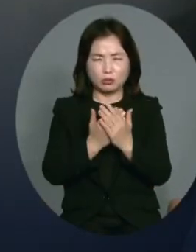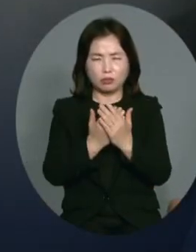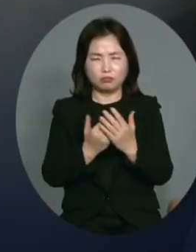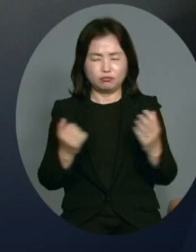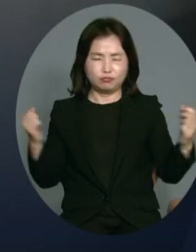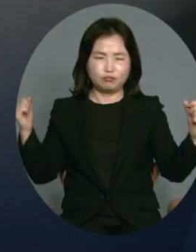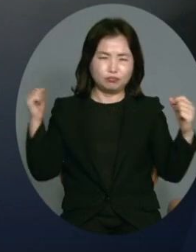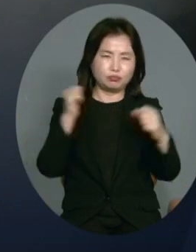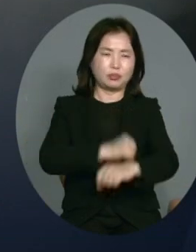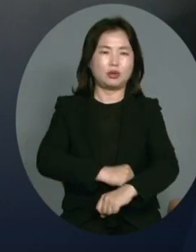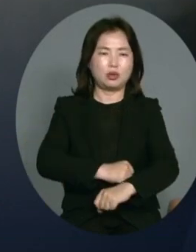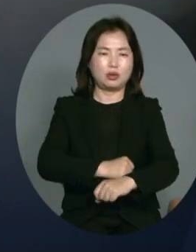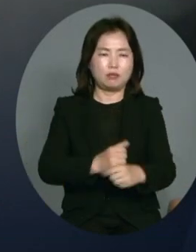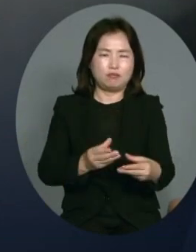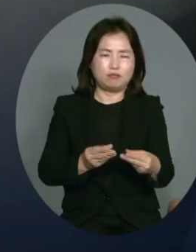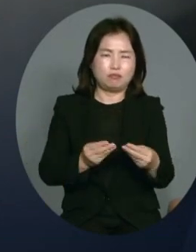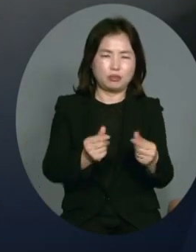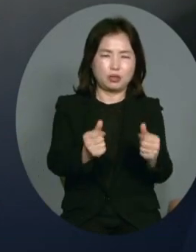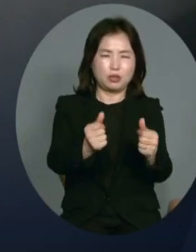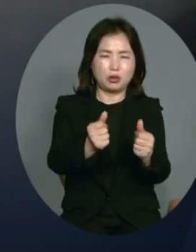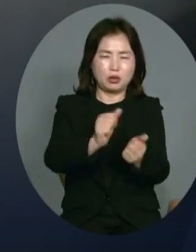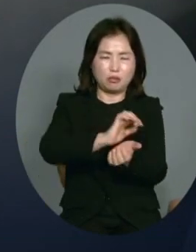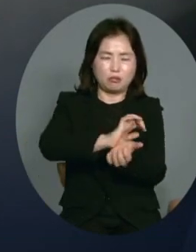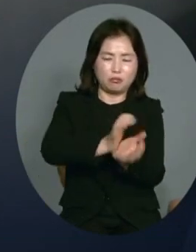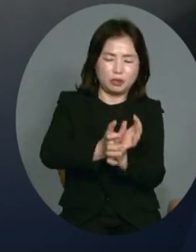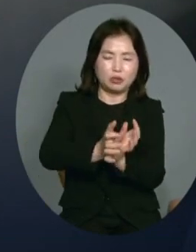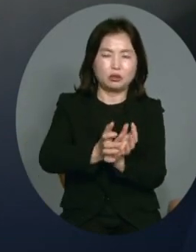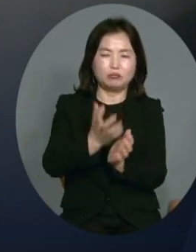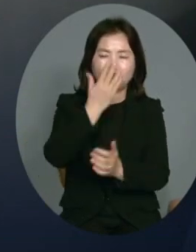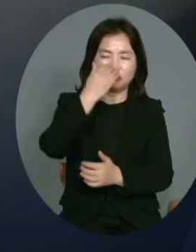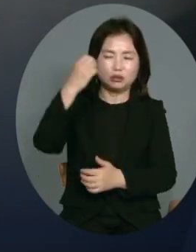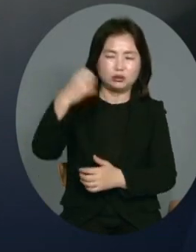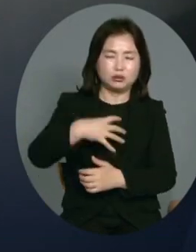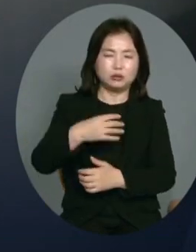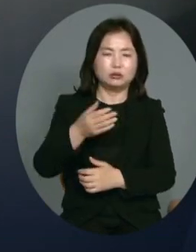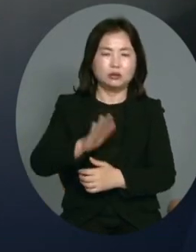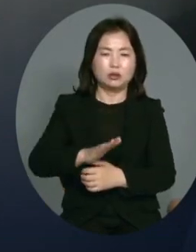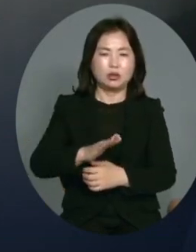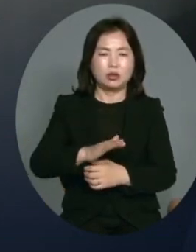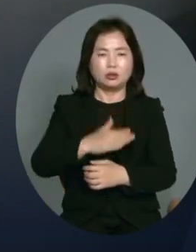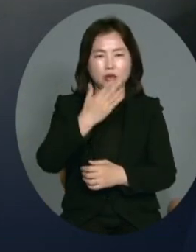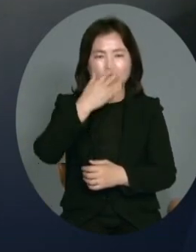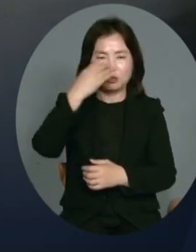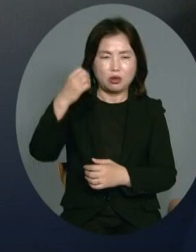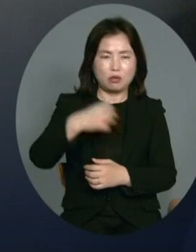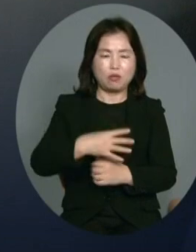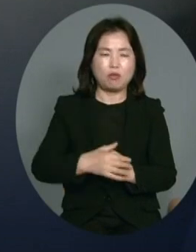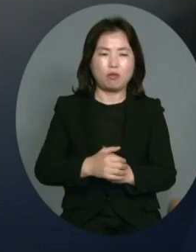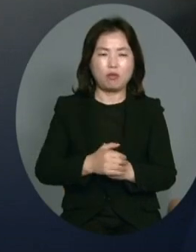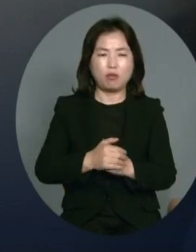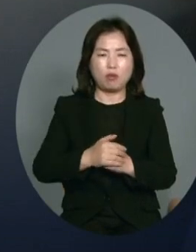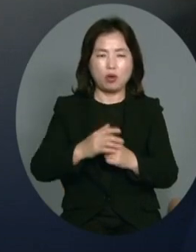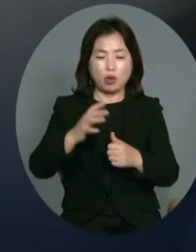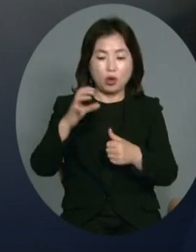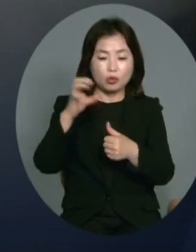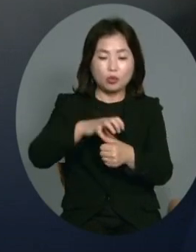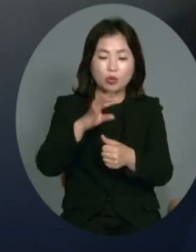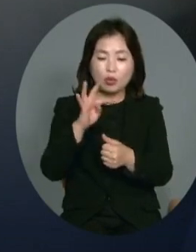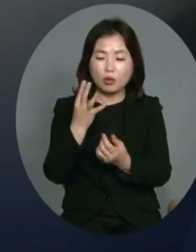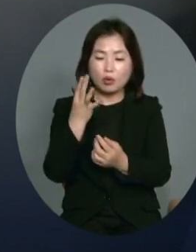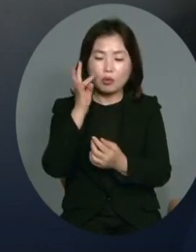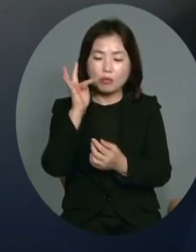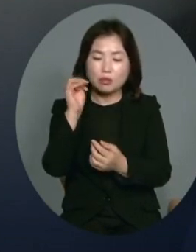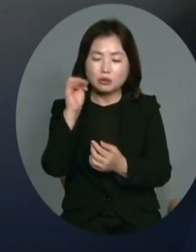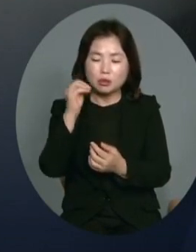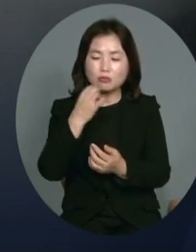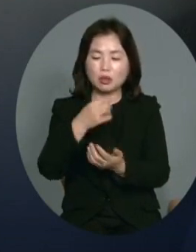게 완전히 무참하게 파괴되고 짓밟혔는데 그거는 다 무시하고 깡그리 무시하고 구금일수만 단순 계산하면